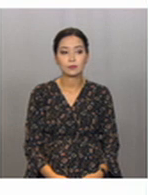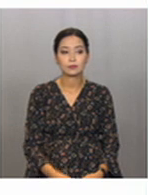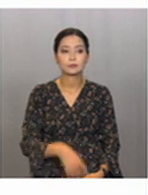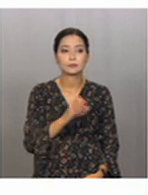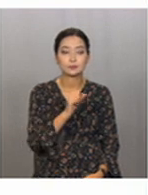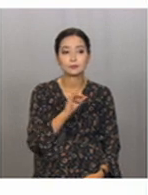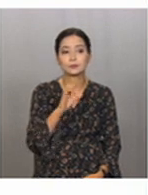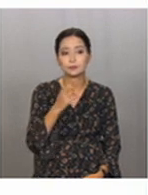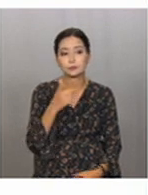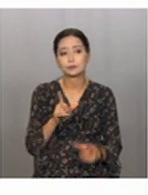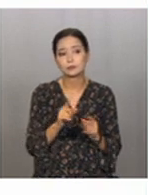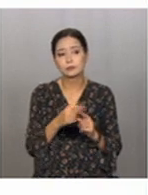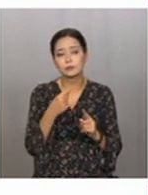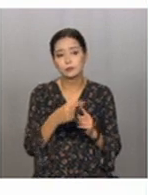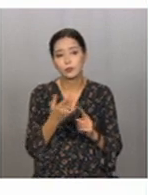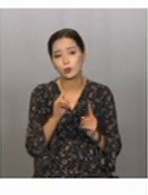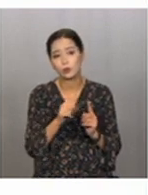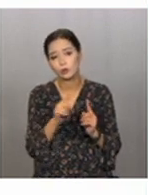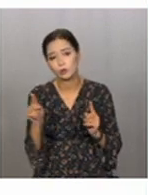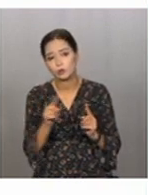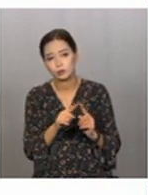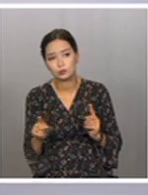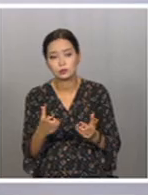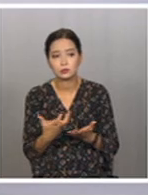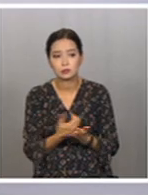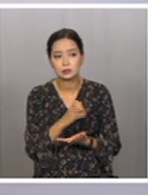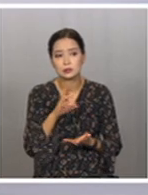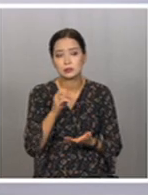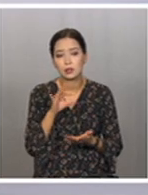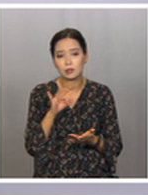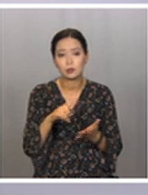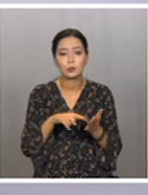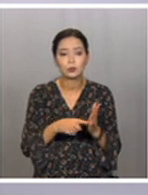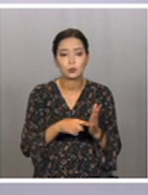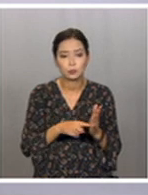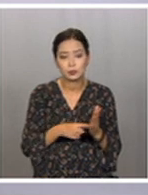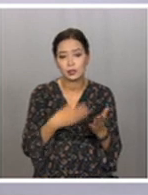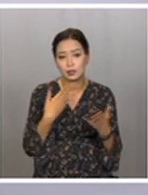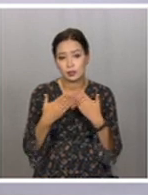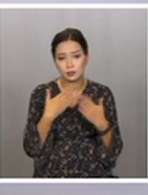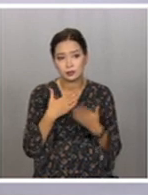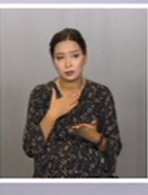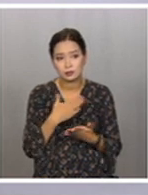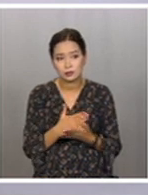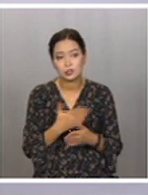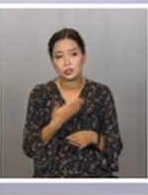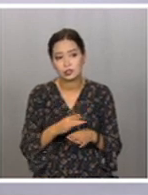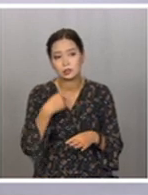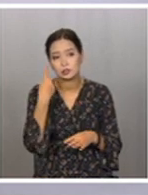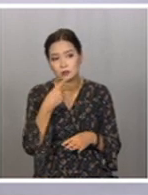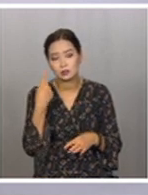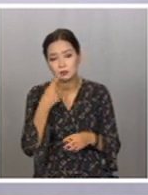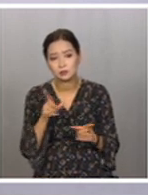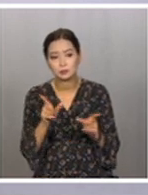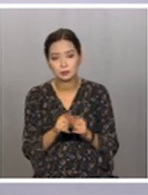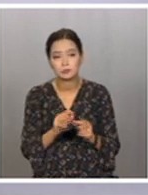векторының қосындысының ұзындығының квадраты ол скаляр көбейтін квадрат. Яғни оны жеке-жеке екі рет жазсақ болады. Ал